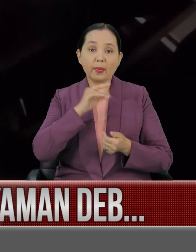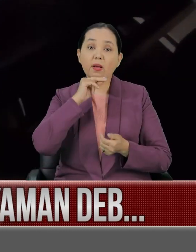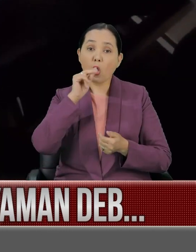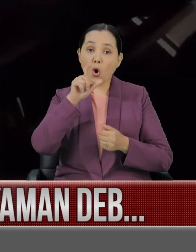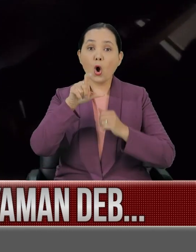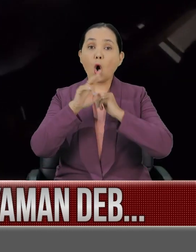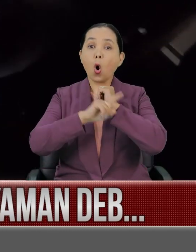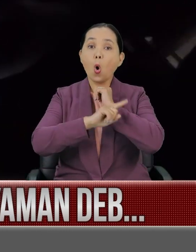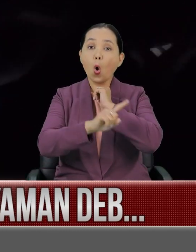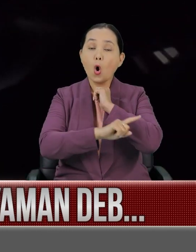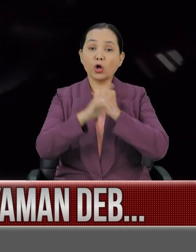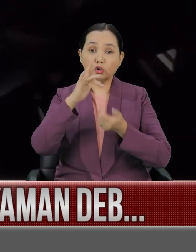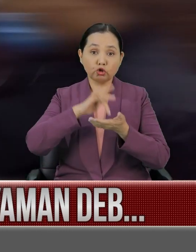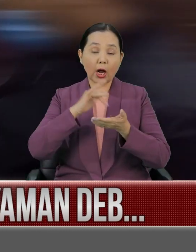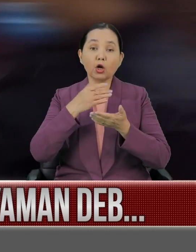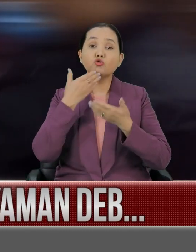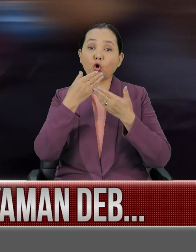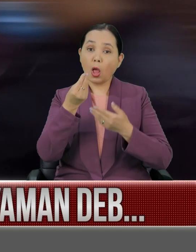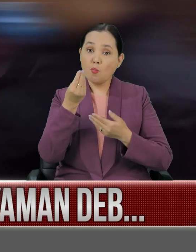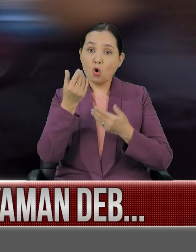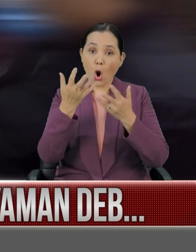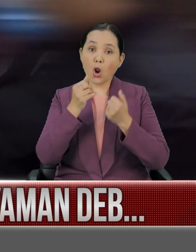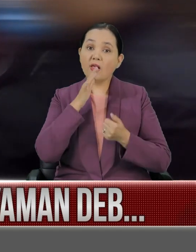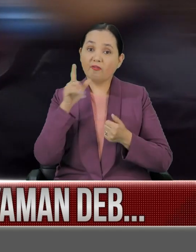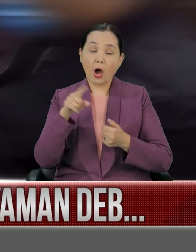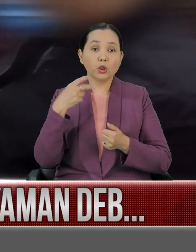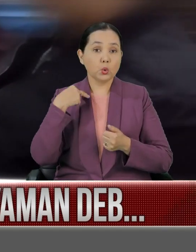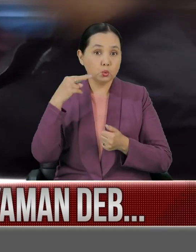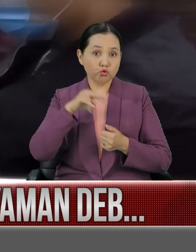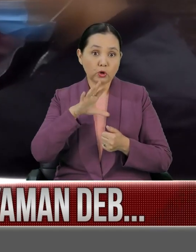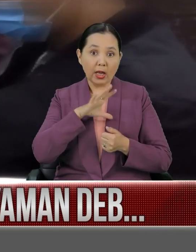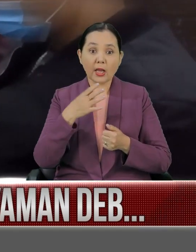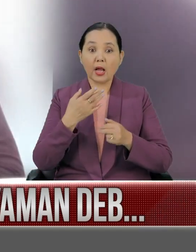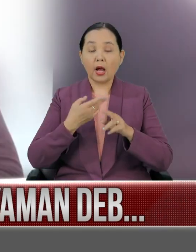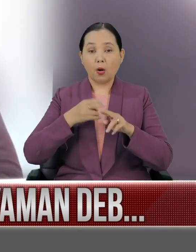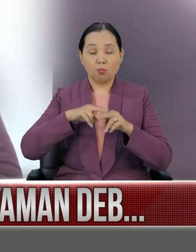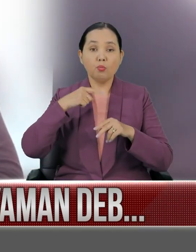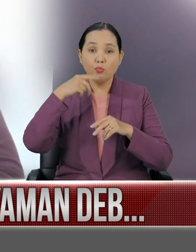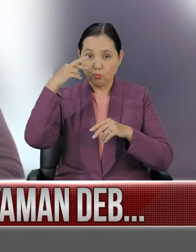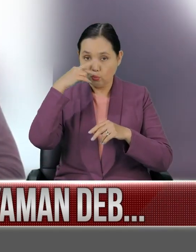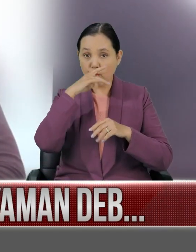Gumonlanuvchi Qo'qon shahri markazida so'ralgan miqdordagi pullarni olayotganda ushlangan.